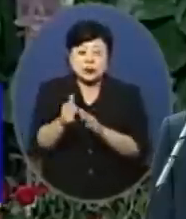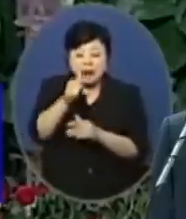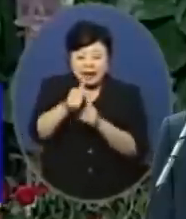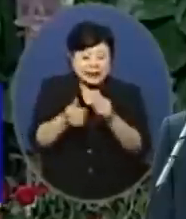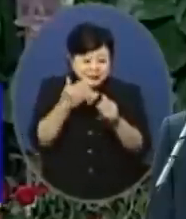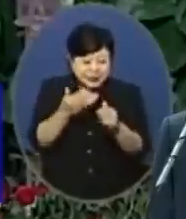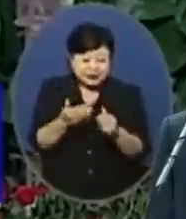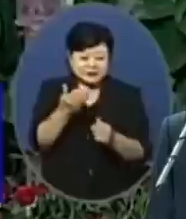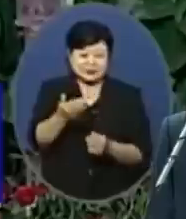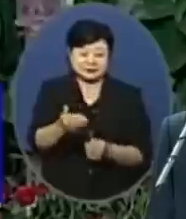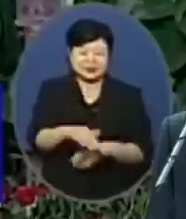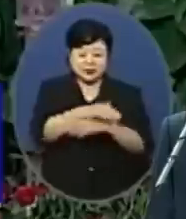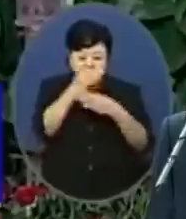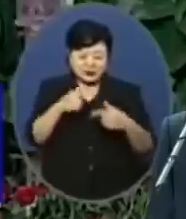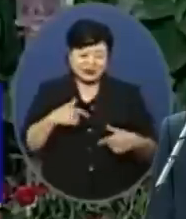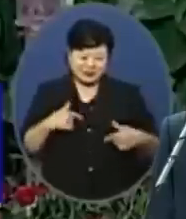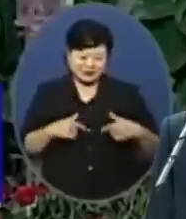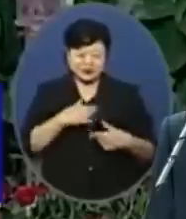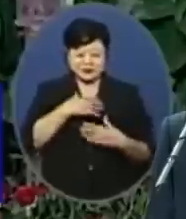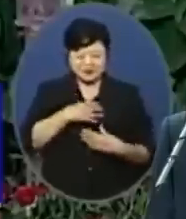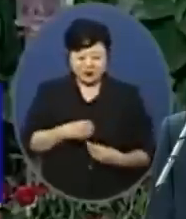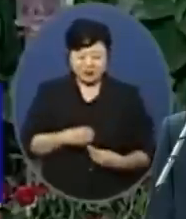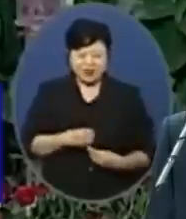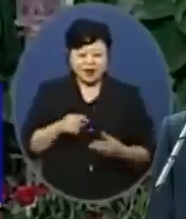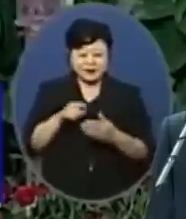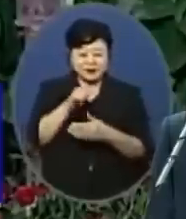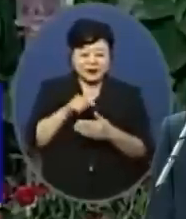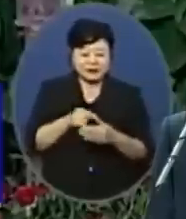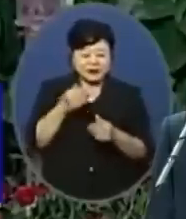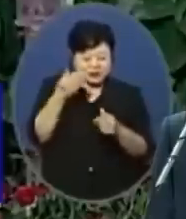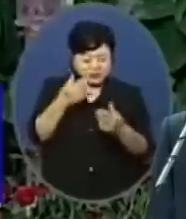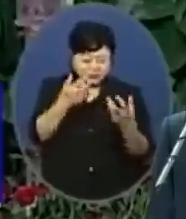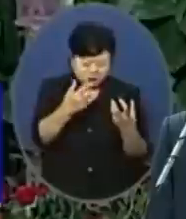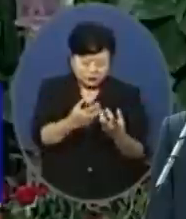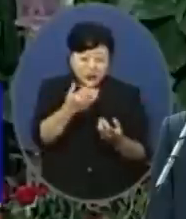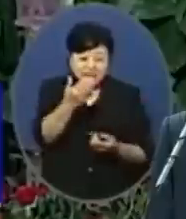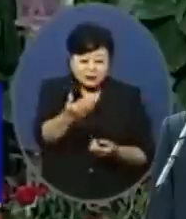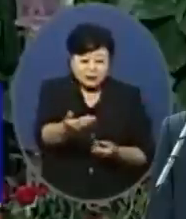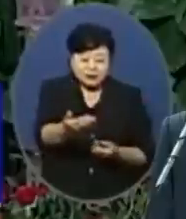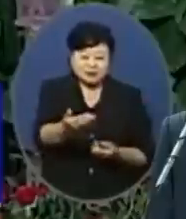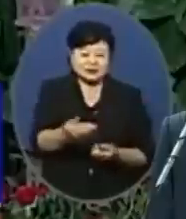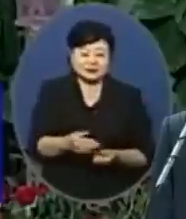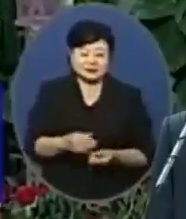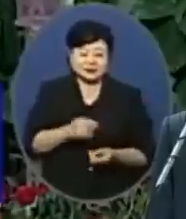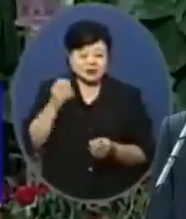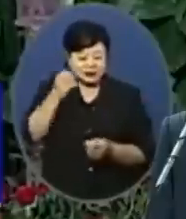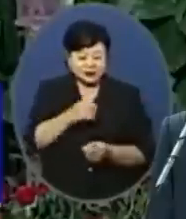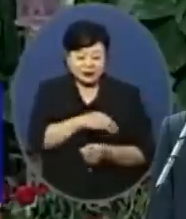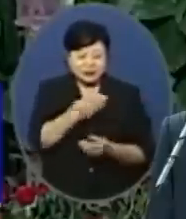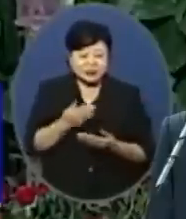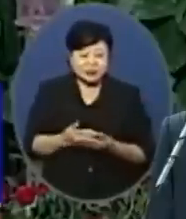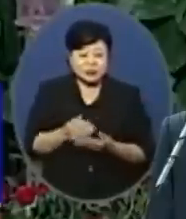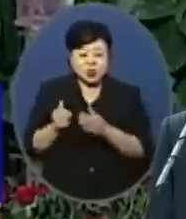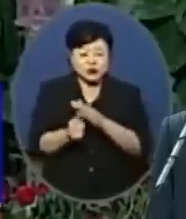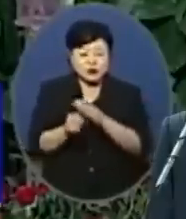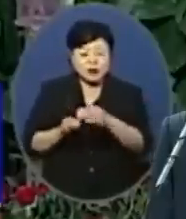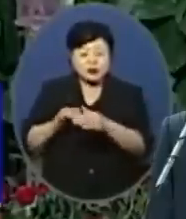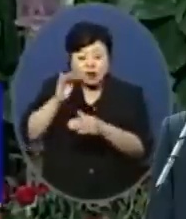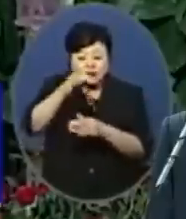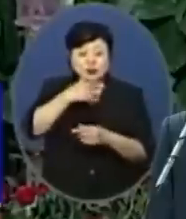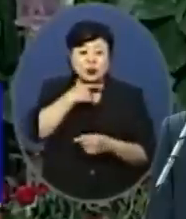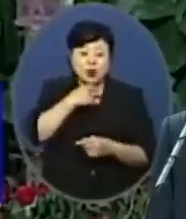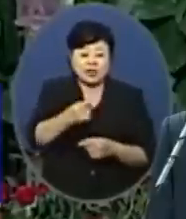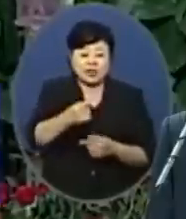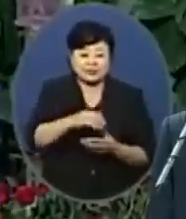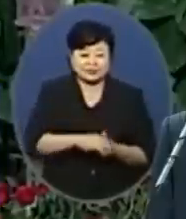하나님이 모든 기쁨과 평강을 믿음 안에서 너에게 충만하게 하사 성령의 능력으로 소망이 넘치게 하기를 원하노라.